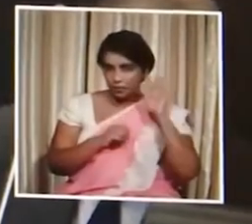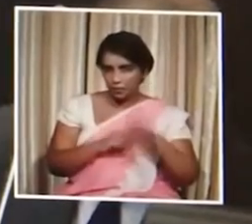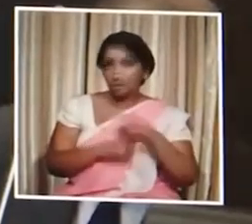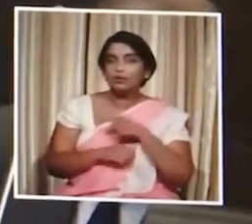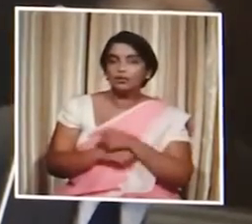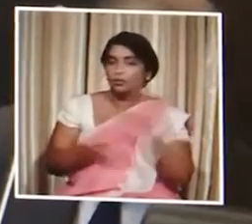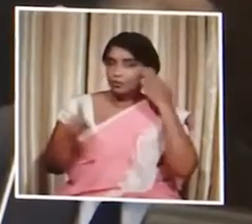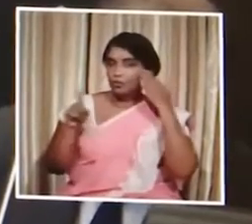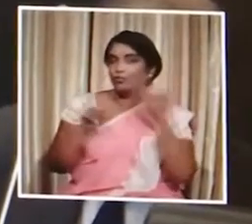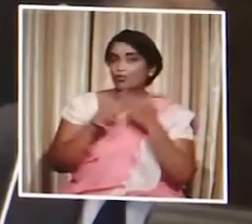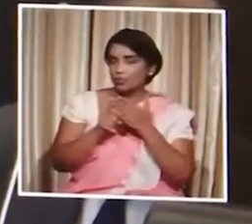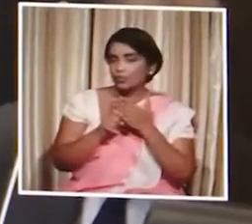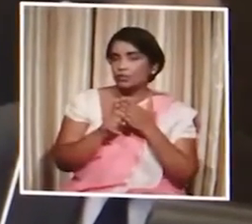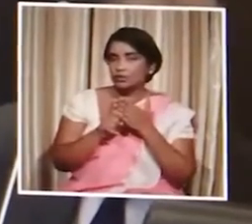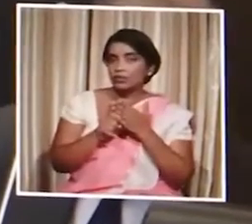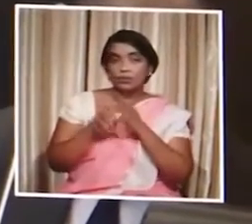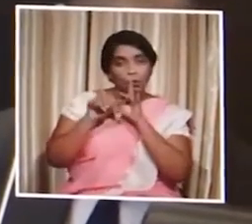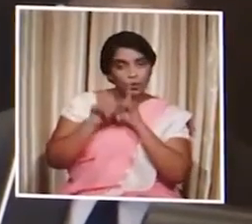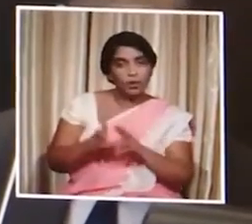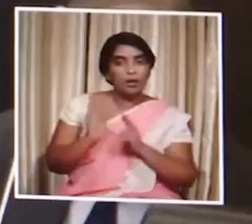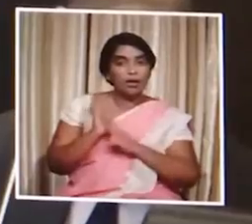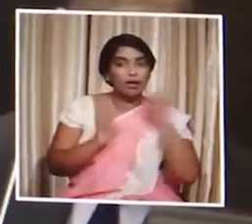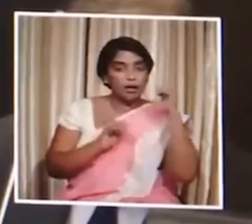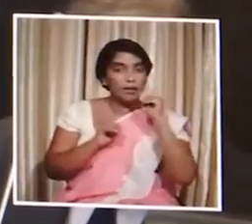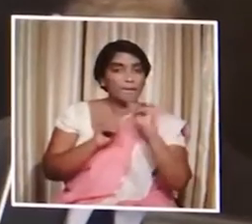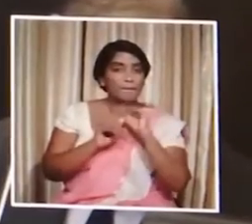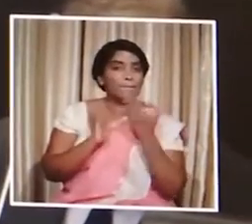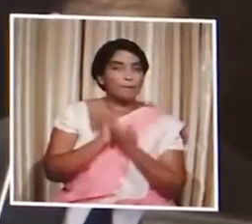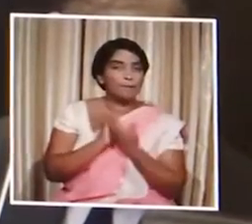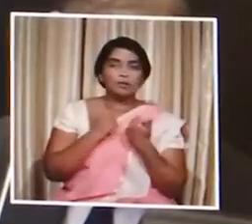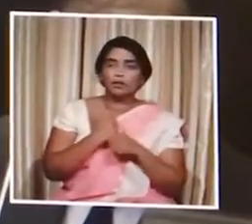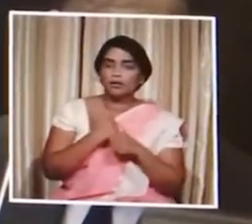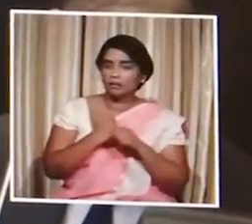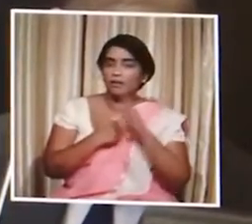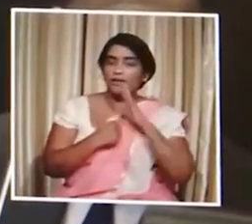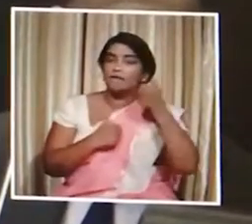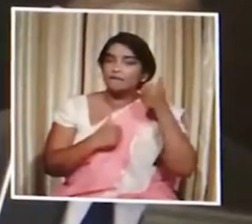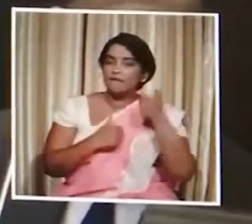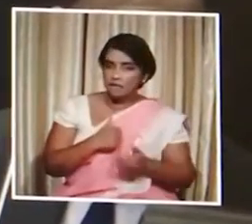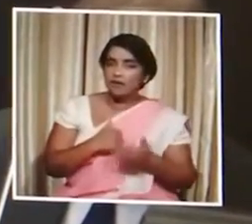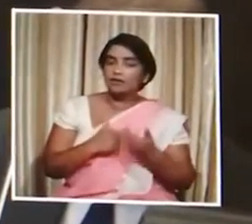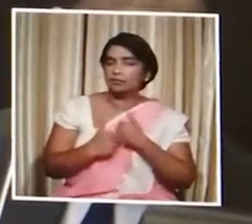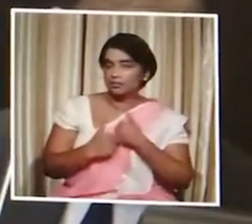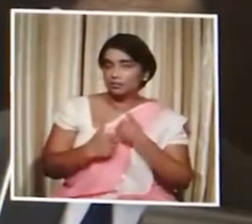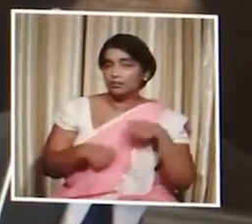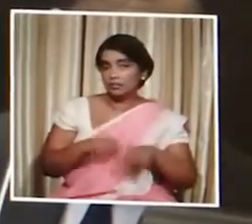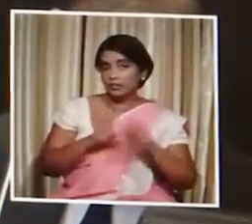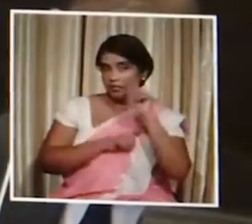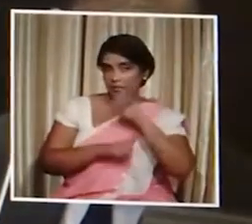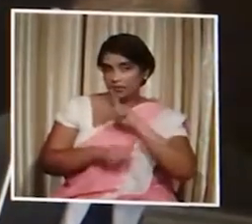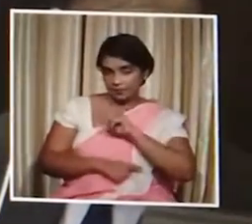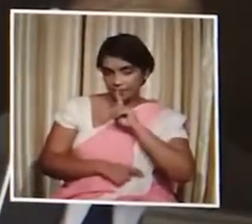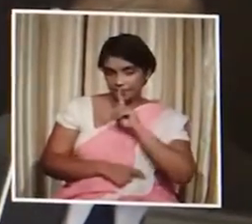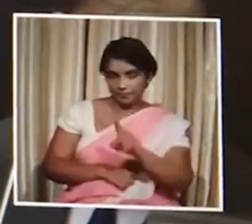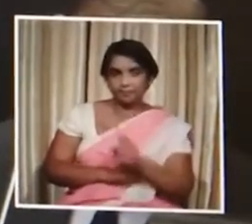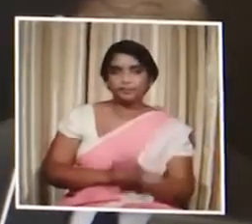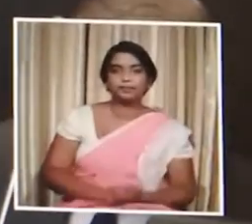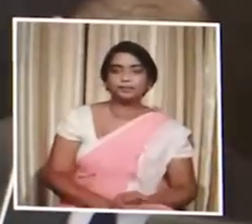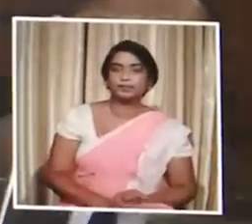ඒ සම්බන්ධයෙන් අපි එවැනි ජාතික ප්‍රතිපත්තියක් හදා ගැනීමේ වැදගත්කම මම මේ සභාවට දැනුම් දෙන්න කැමතියි.